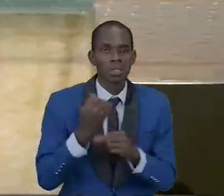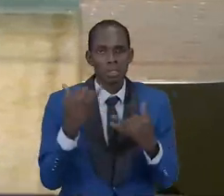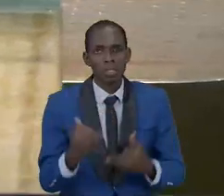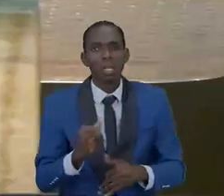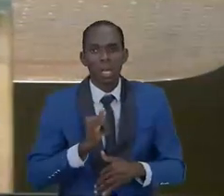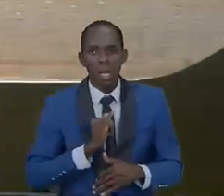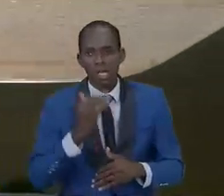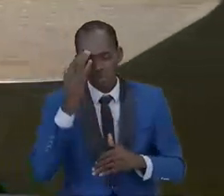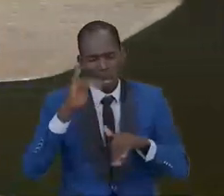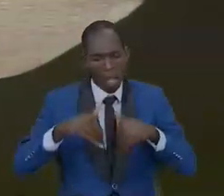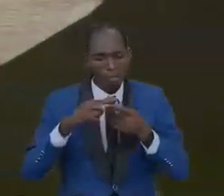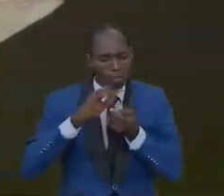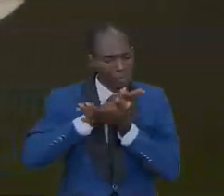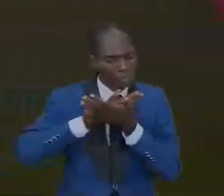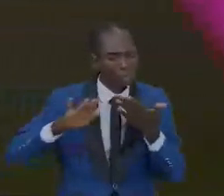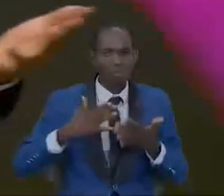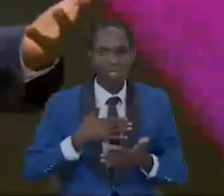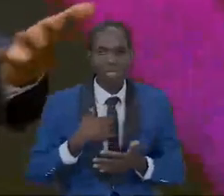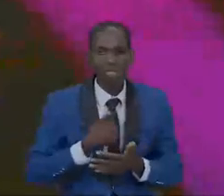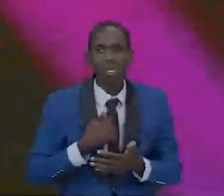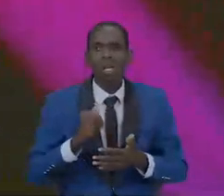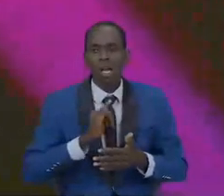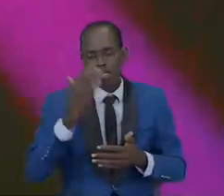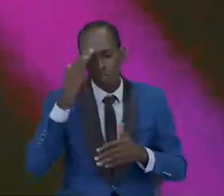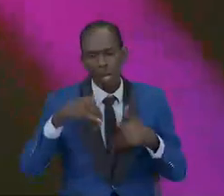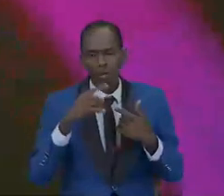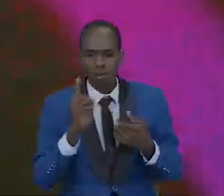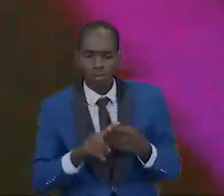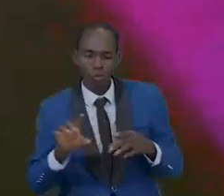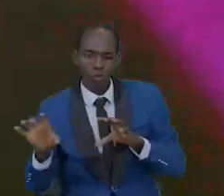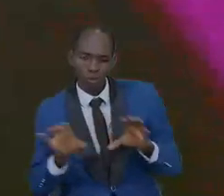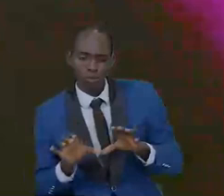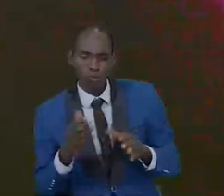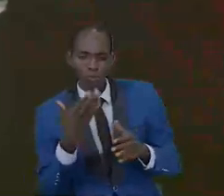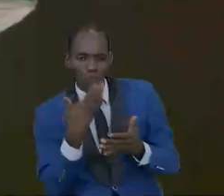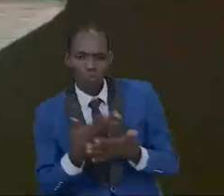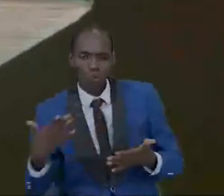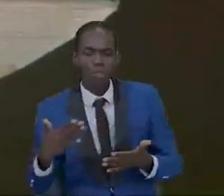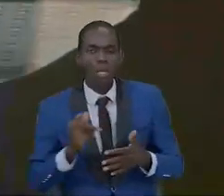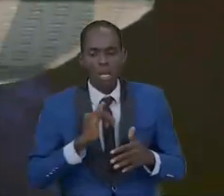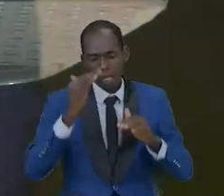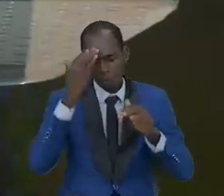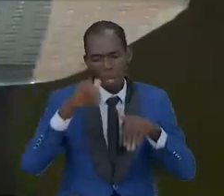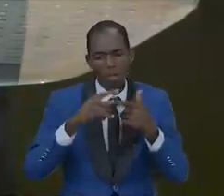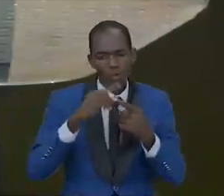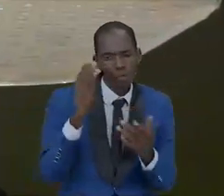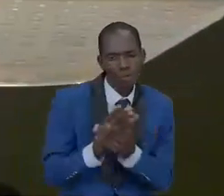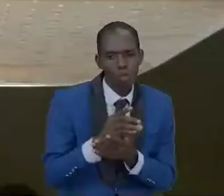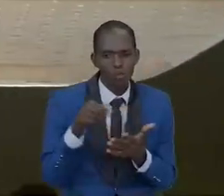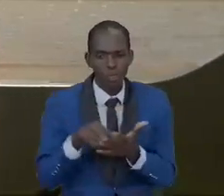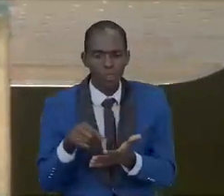me priver je sais comment m'améliorer je sais comment arrêter ceci arrêter cela